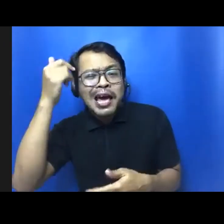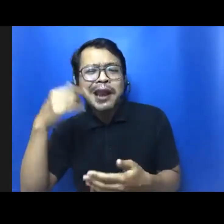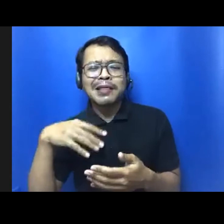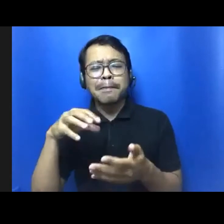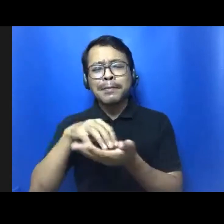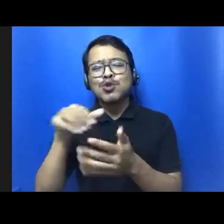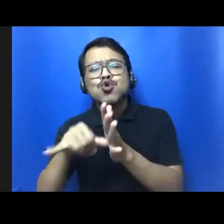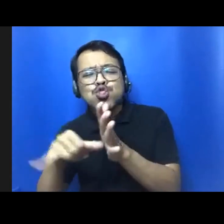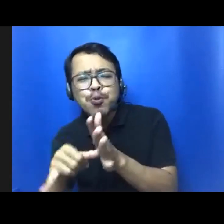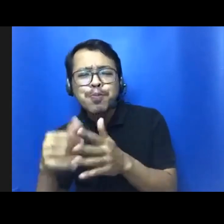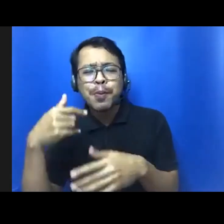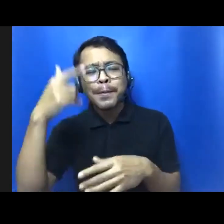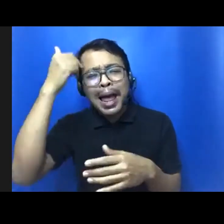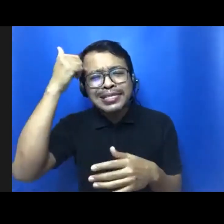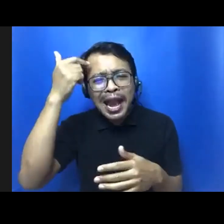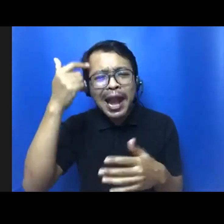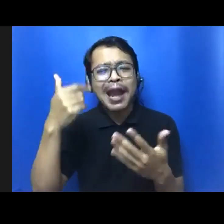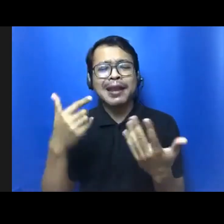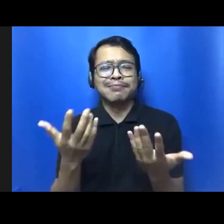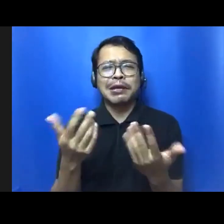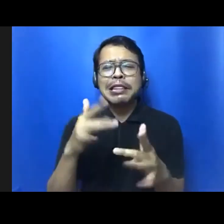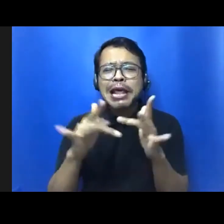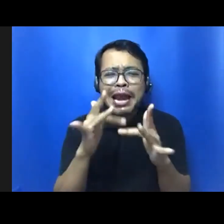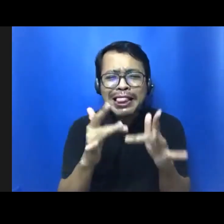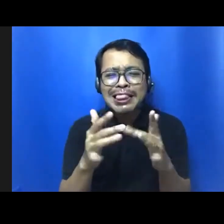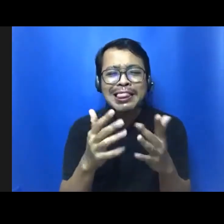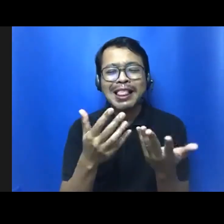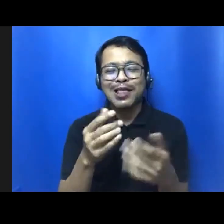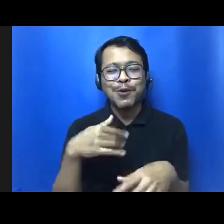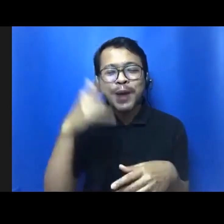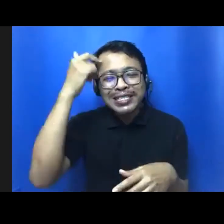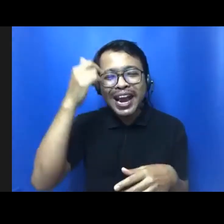terus dikembangkan karakter-karakter yang bagus ini untuk